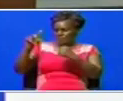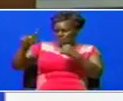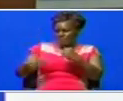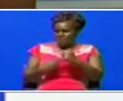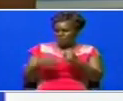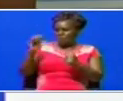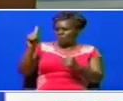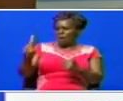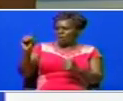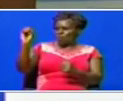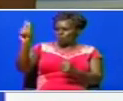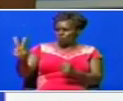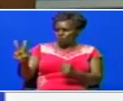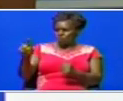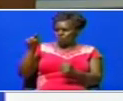7,102,